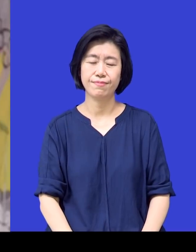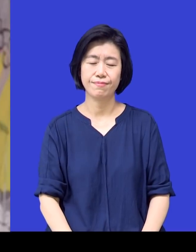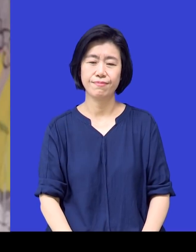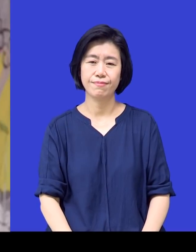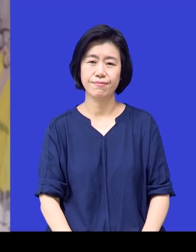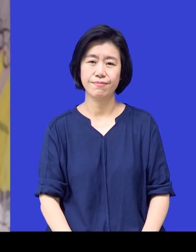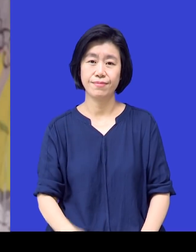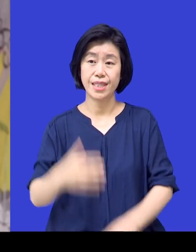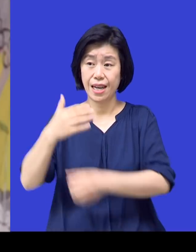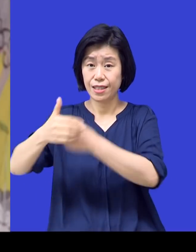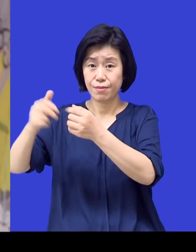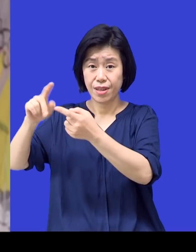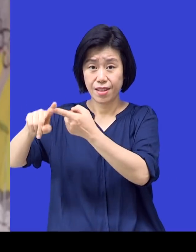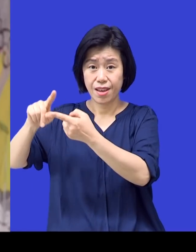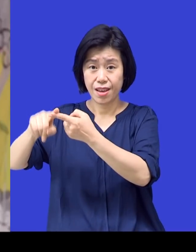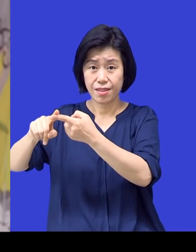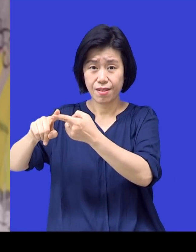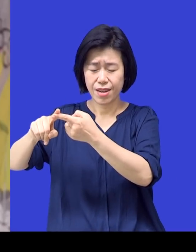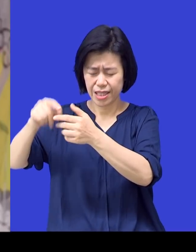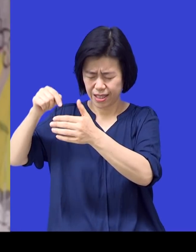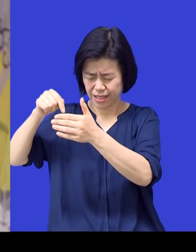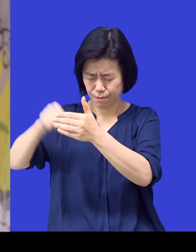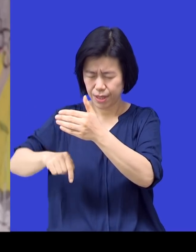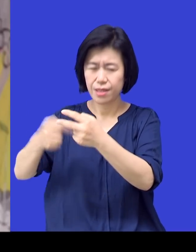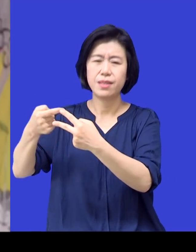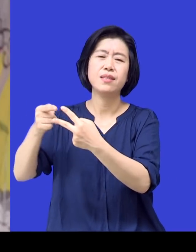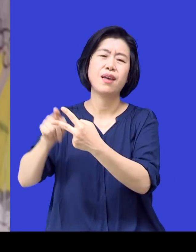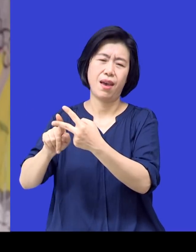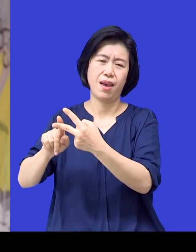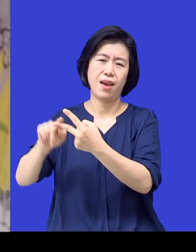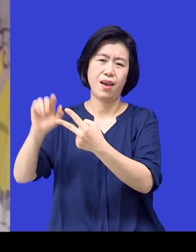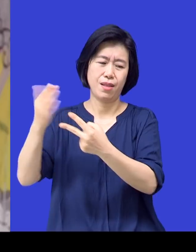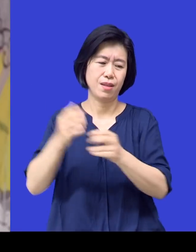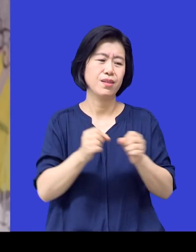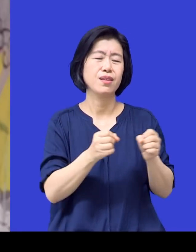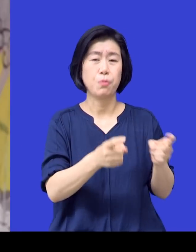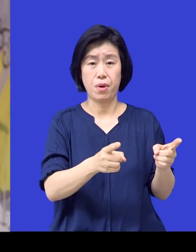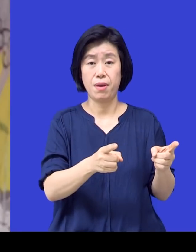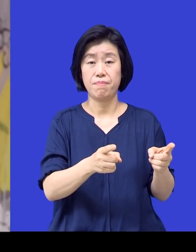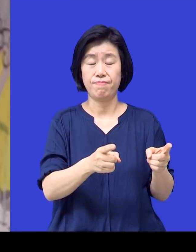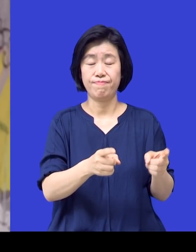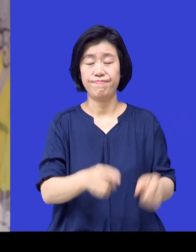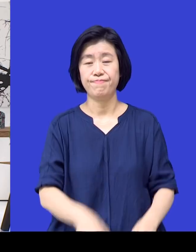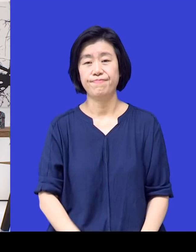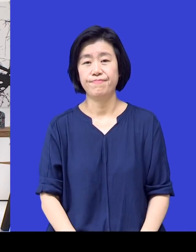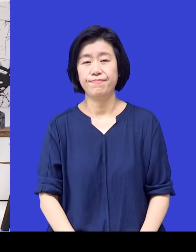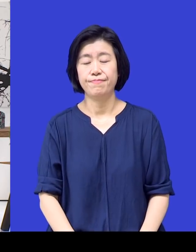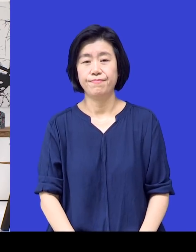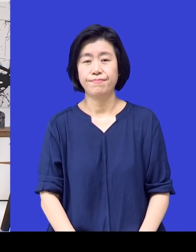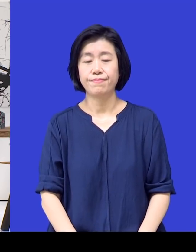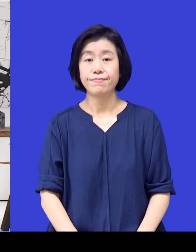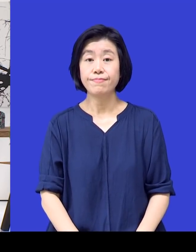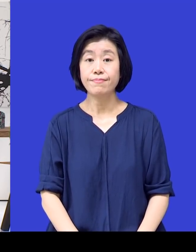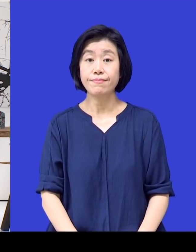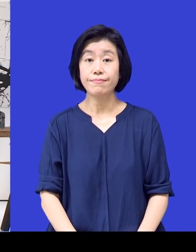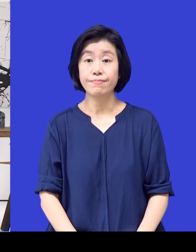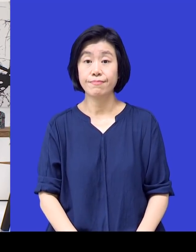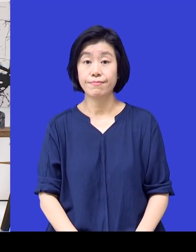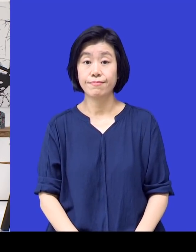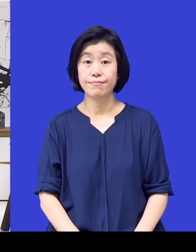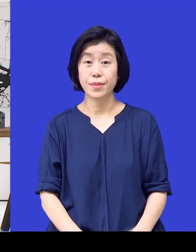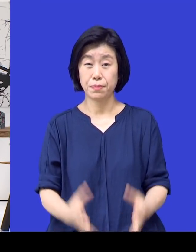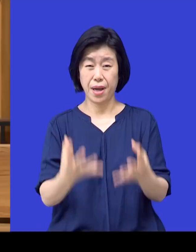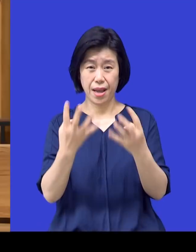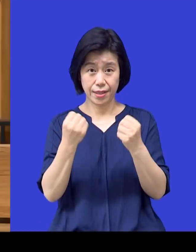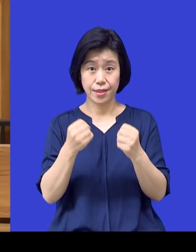좀 더 깊이 하나님의 마음을 배우게 되는 예. 그게 저는 컴패션이라고 생각돼요. 그렇네요. 예. 지금 뭐 수많은